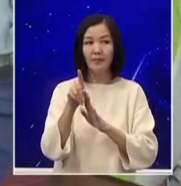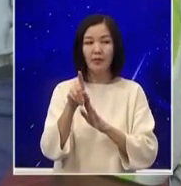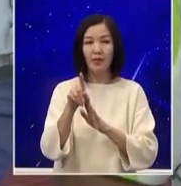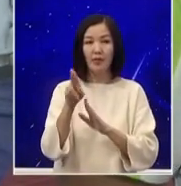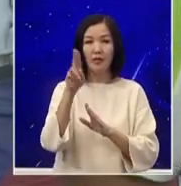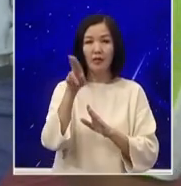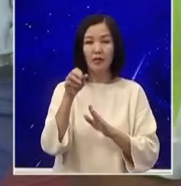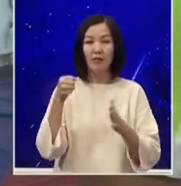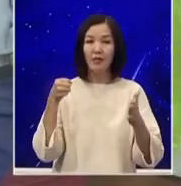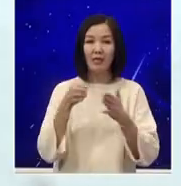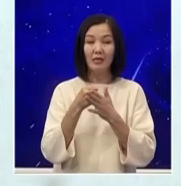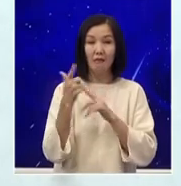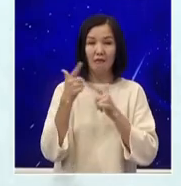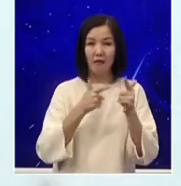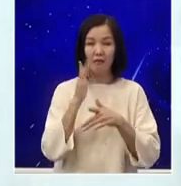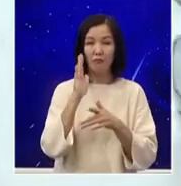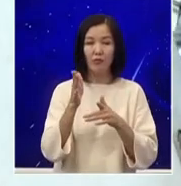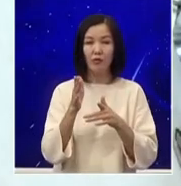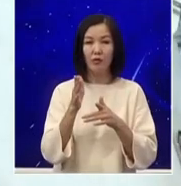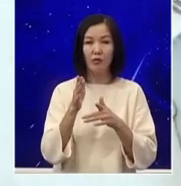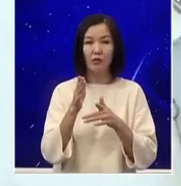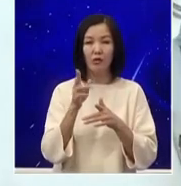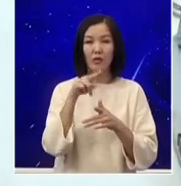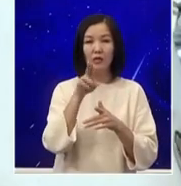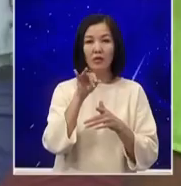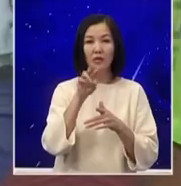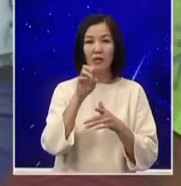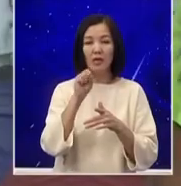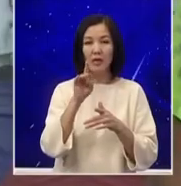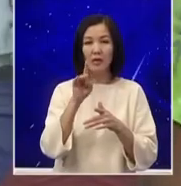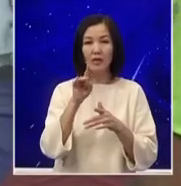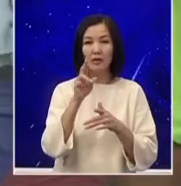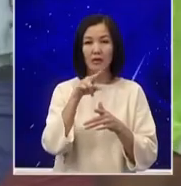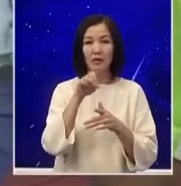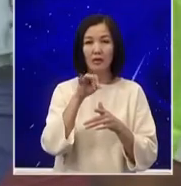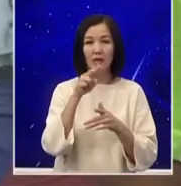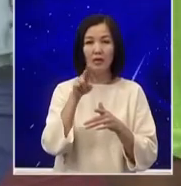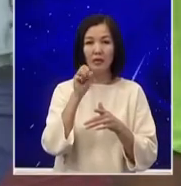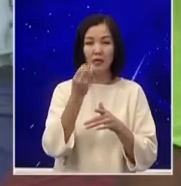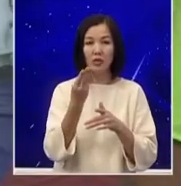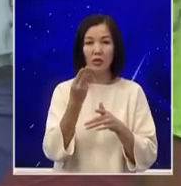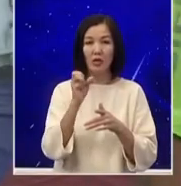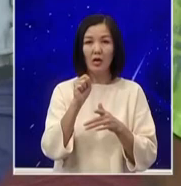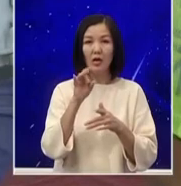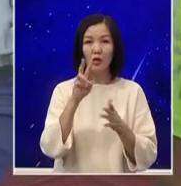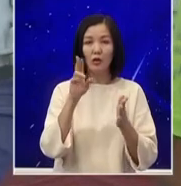декабрьге дейін дайын боламыз деп ойлаймыз. Жұмабаева Динара, Құрышбаева Ділдәш, Қуатай